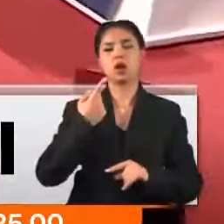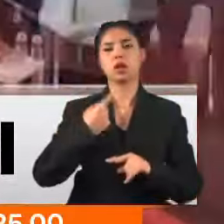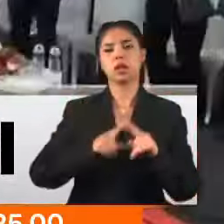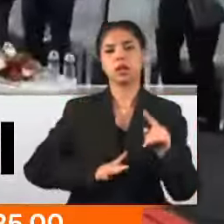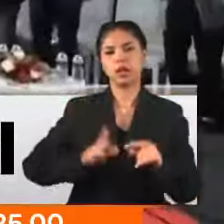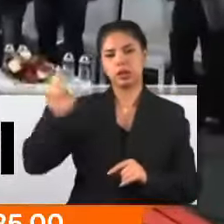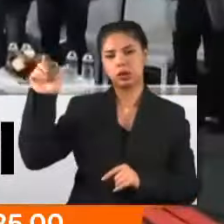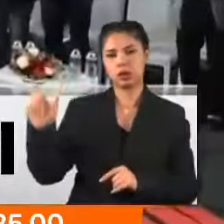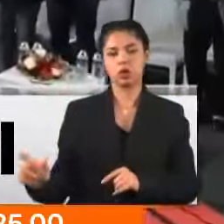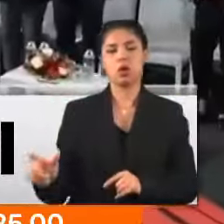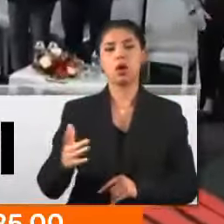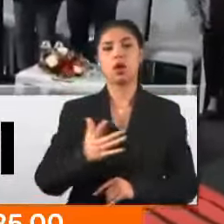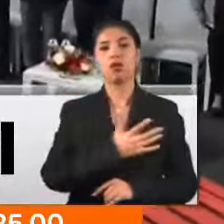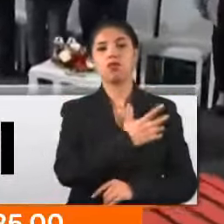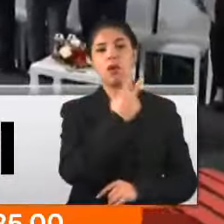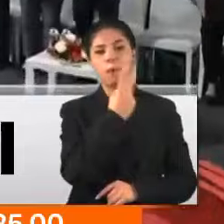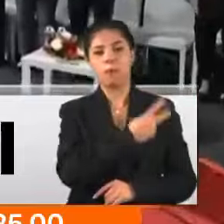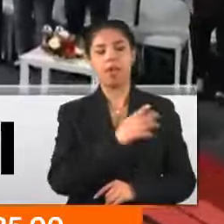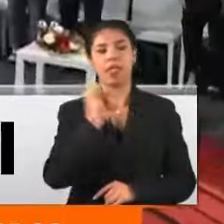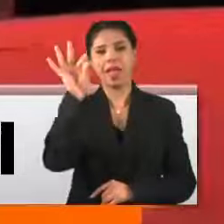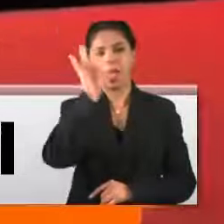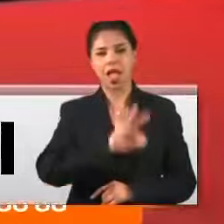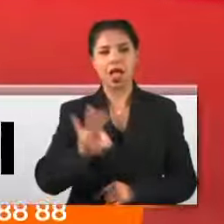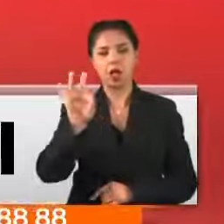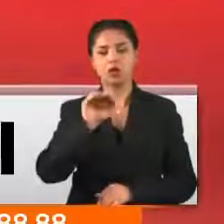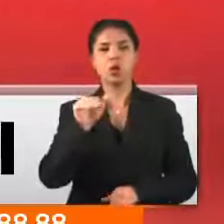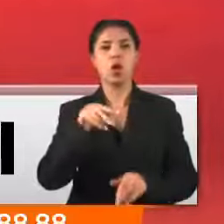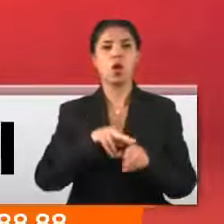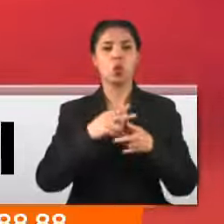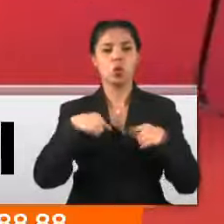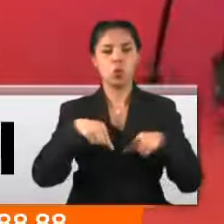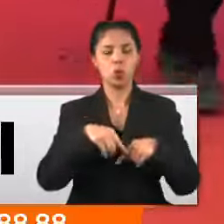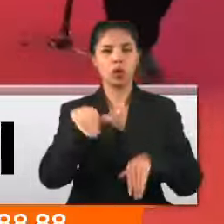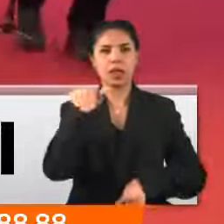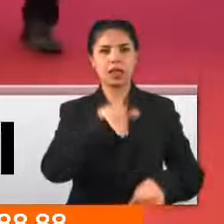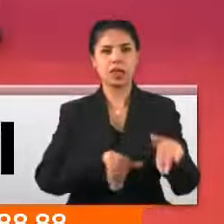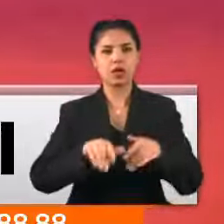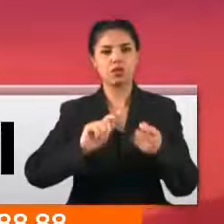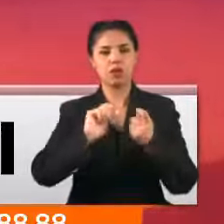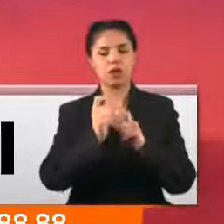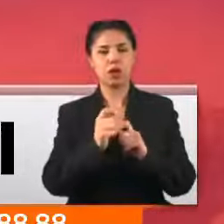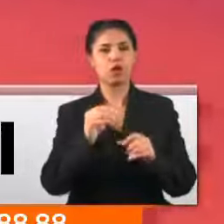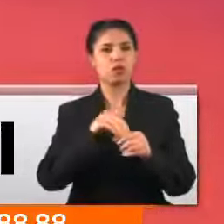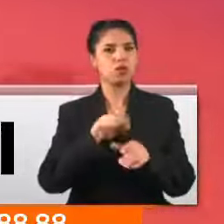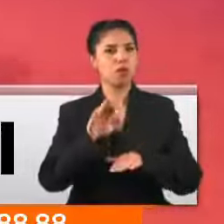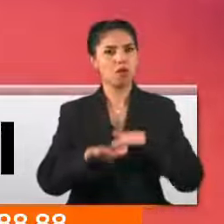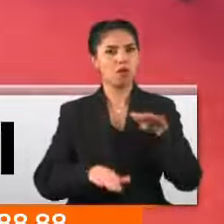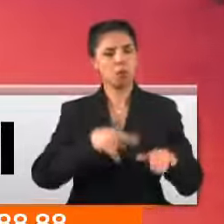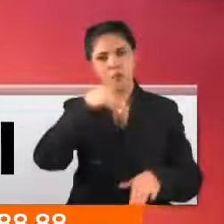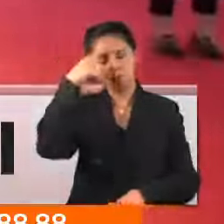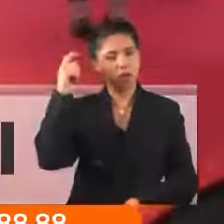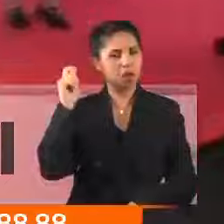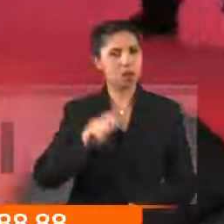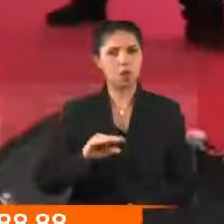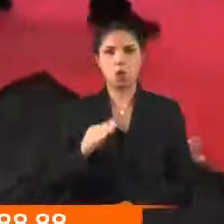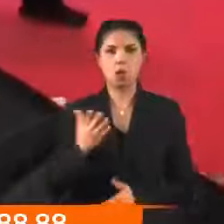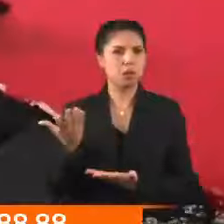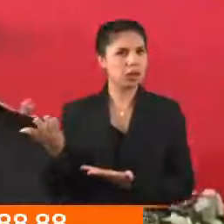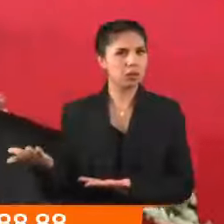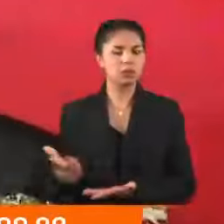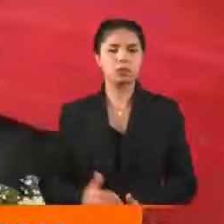CHP'nin Eylül'de yapılacak tüzük kurultayını seçimli olağanüstü kurultaya çevirmek için hamle yapabileceği konuşulmaya başlandı.